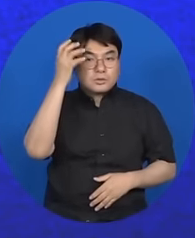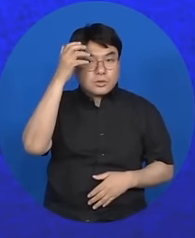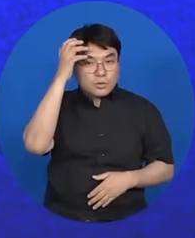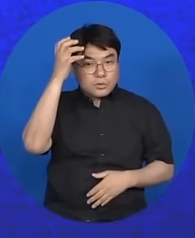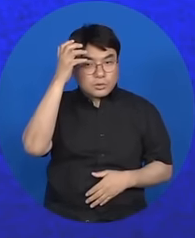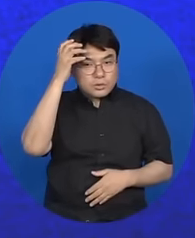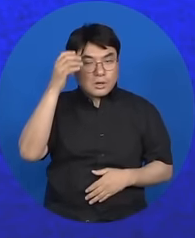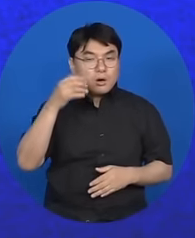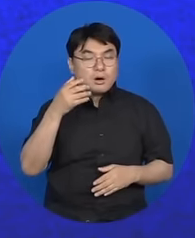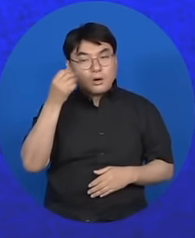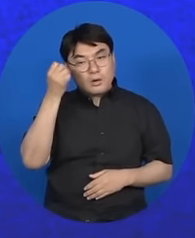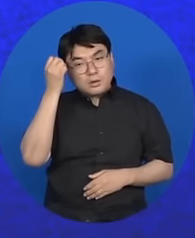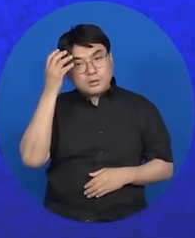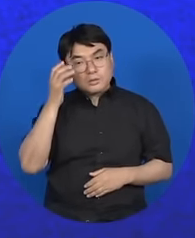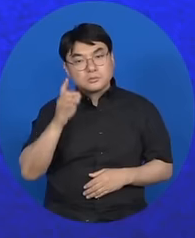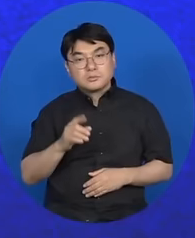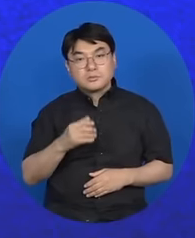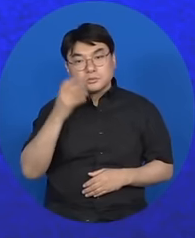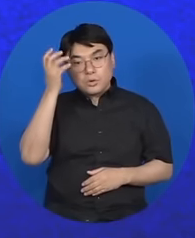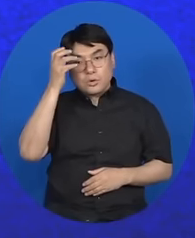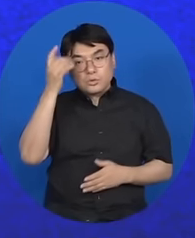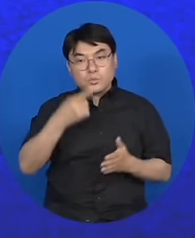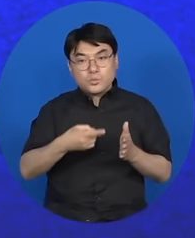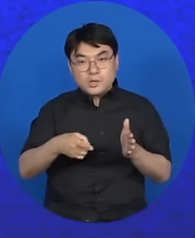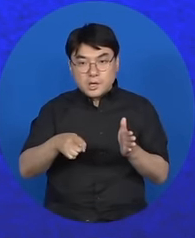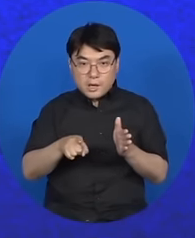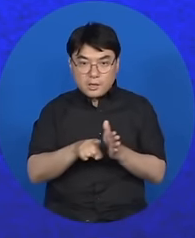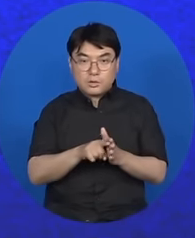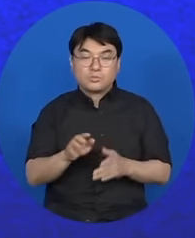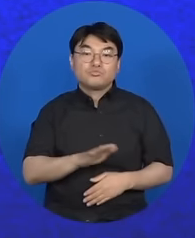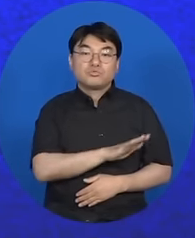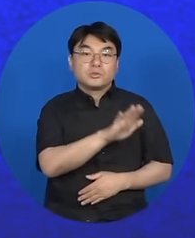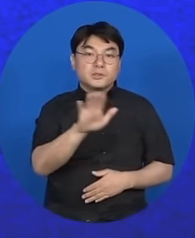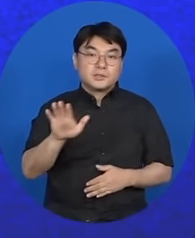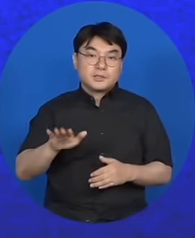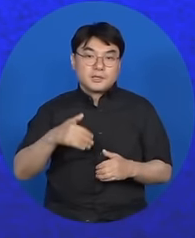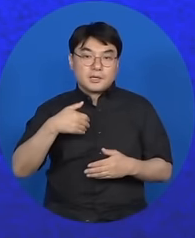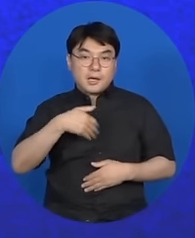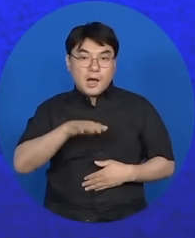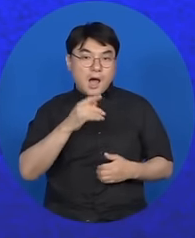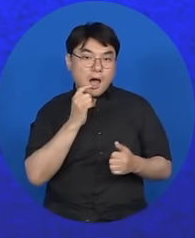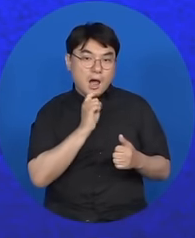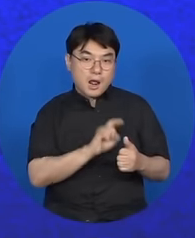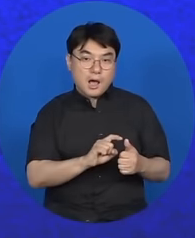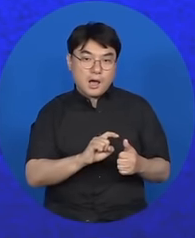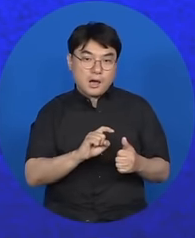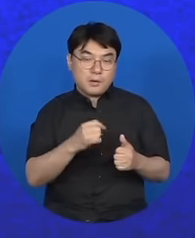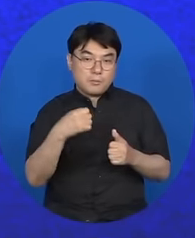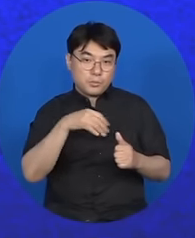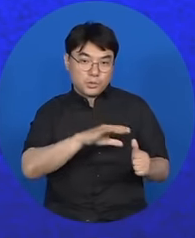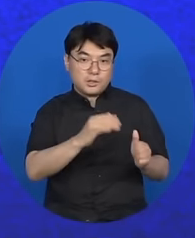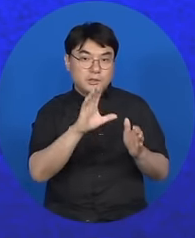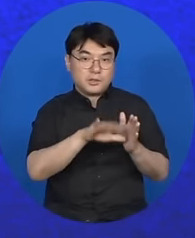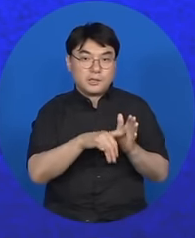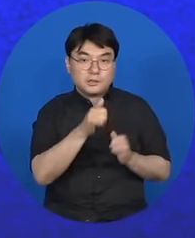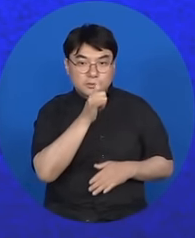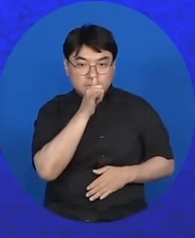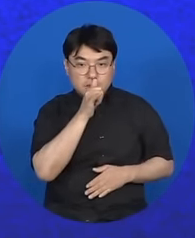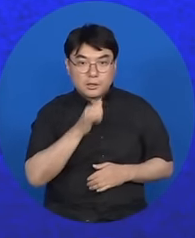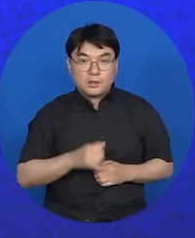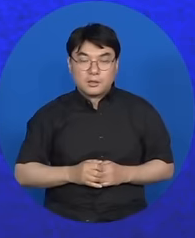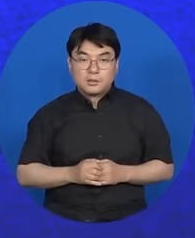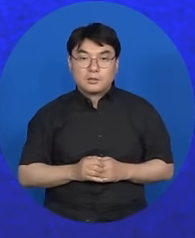위하여 천하보다 귀한 영혼을 위하여서 우리를 가라고 하실 때가 종종 있습니다. 그때 여러분